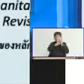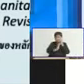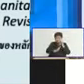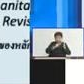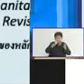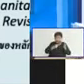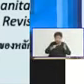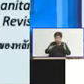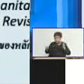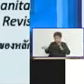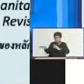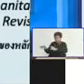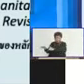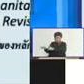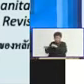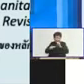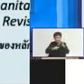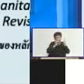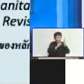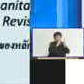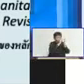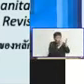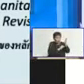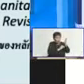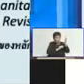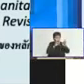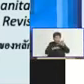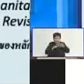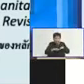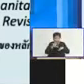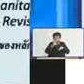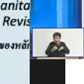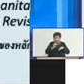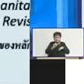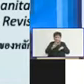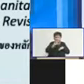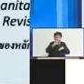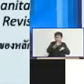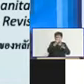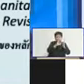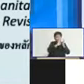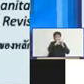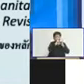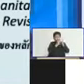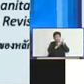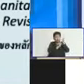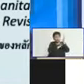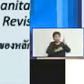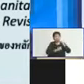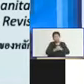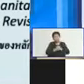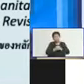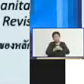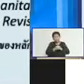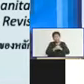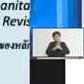ที่สภาวะในโลกมีการเปลี่ยนแปลงไปนะครับเข้าสู่สงครามเย็นตั้งแต่ประมาณช่วง1947นะครับสิ่งที่